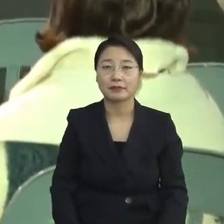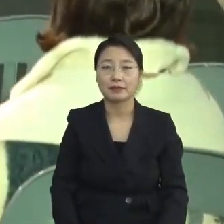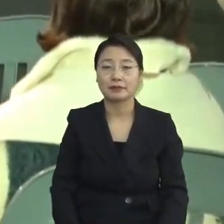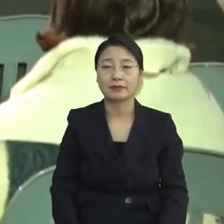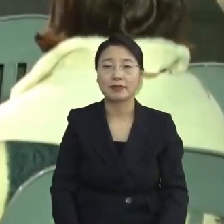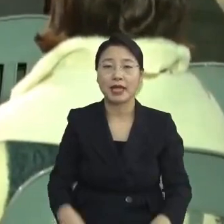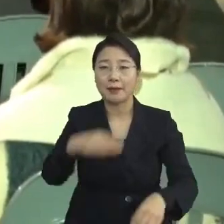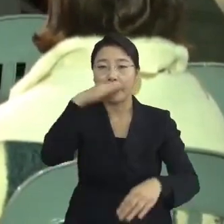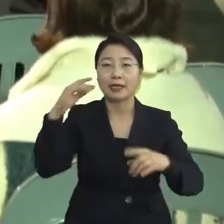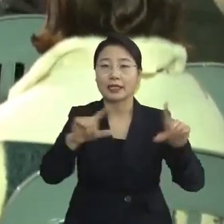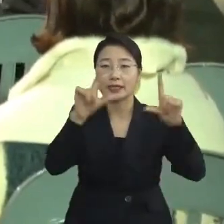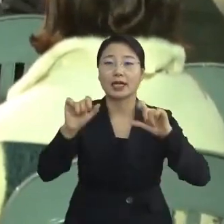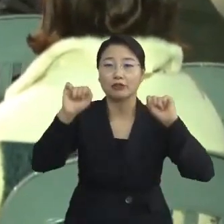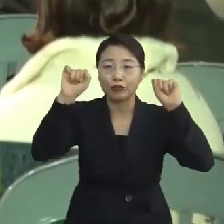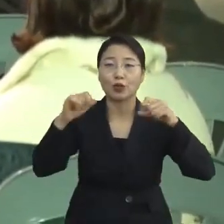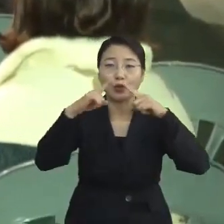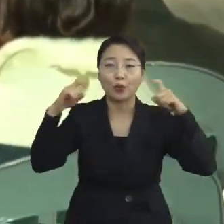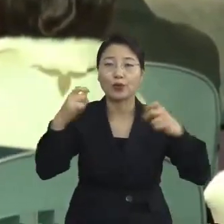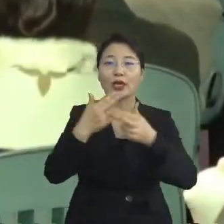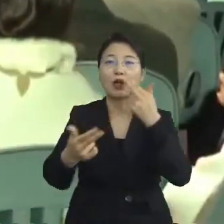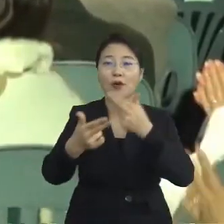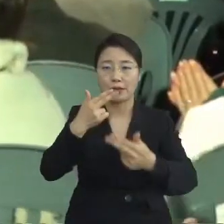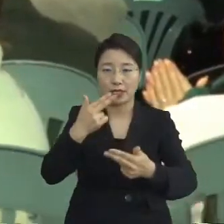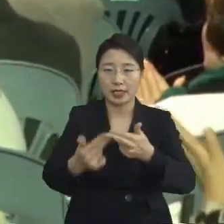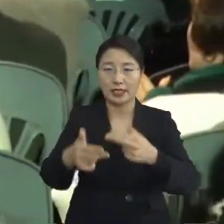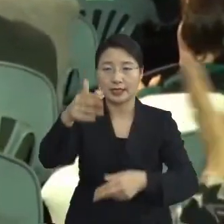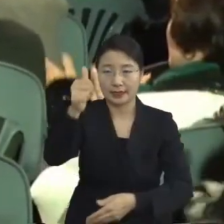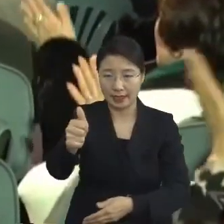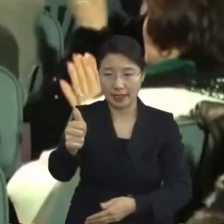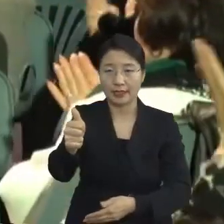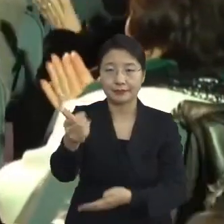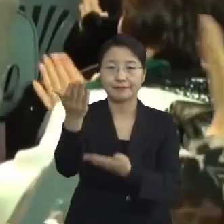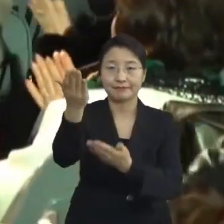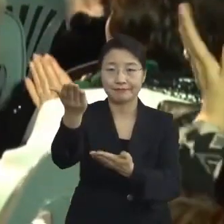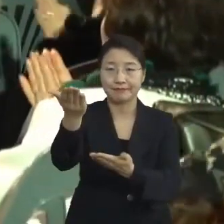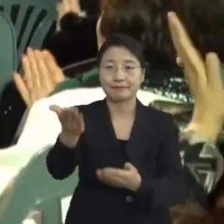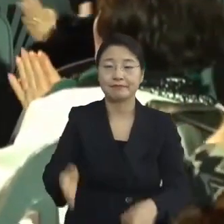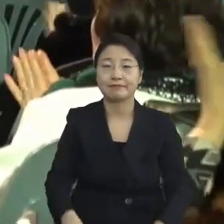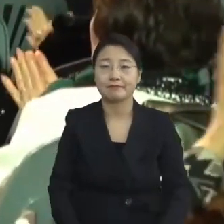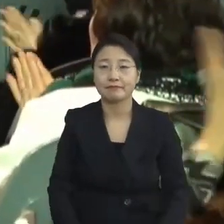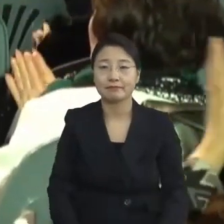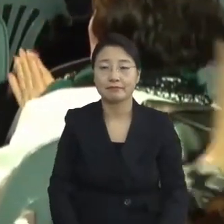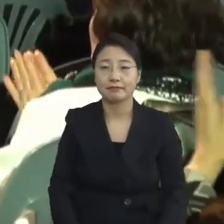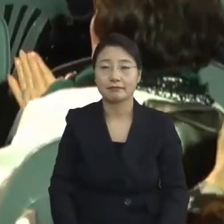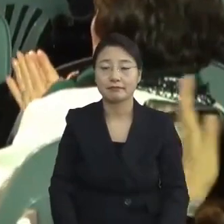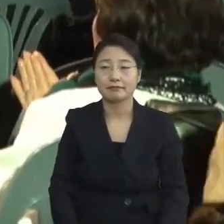바르게 살기 운동 동대문구협의회 강병현 회장님 참석하셨습니다.